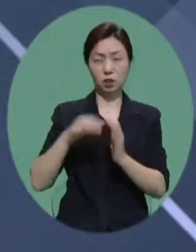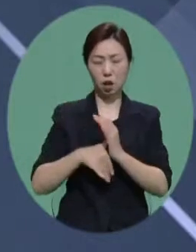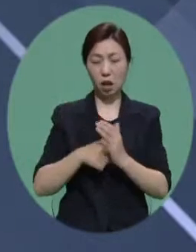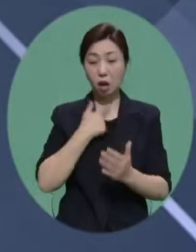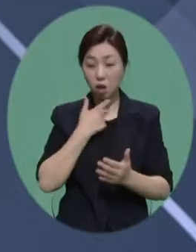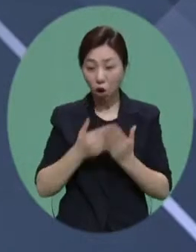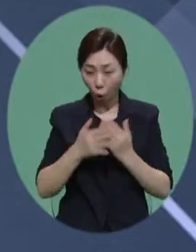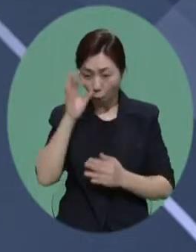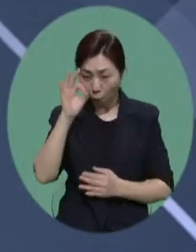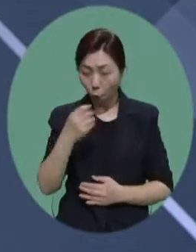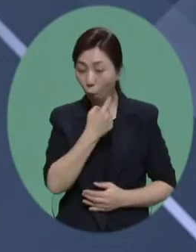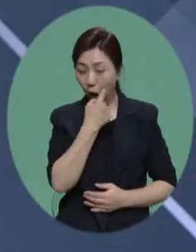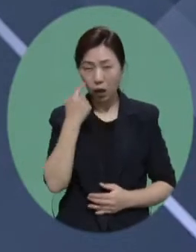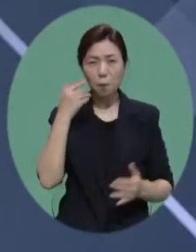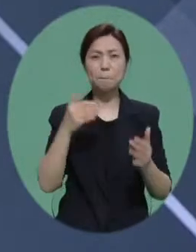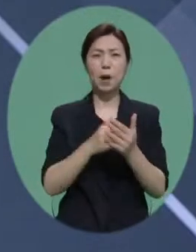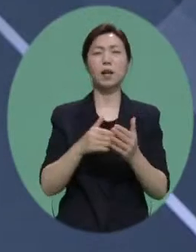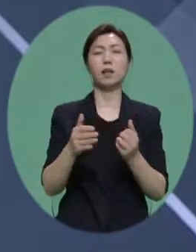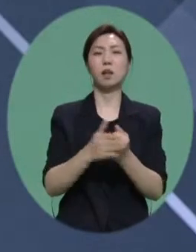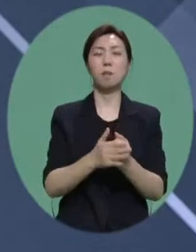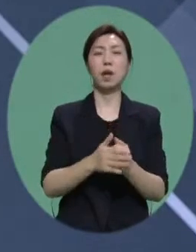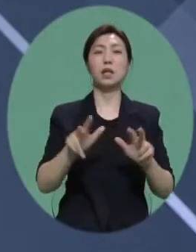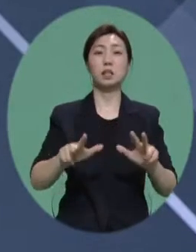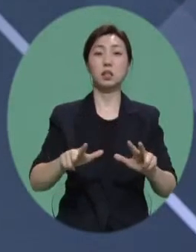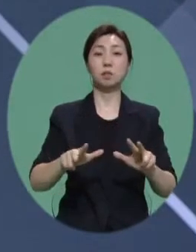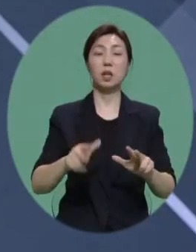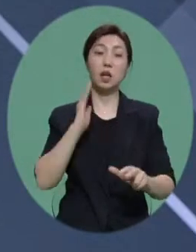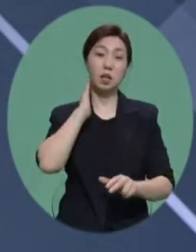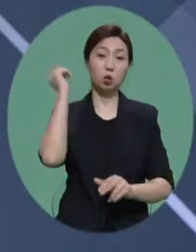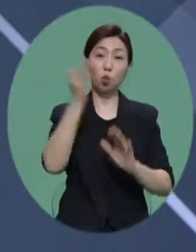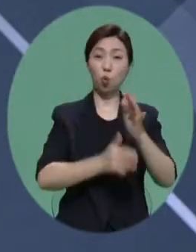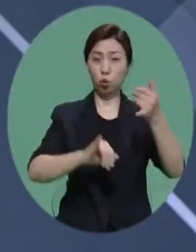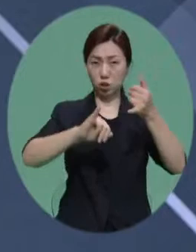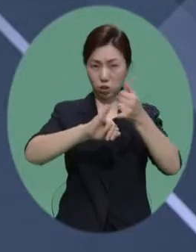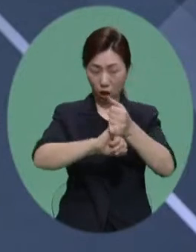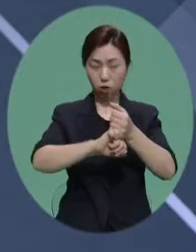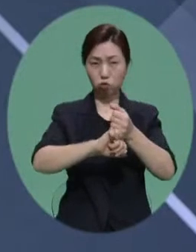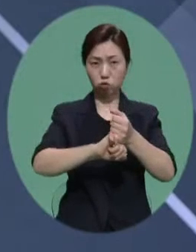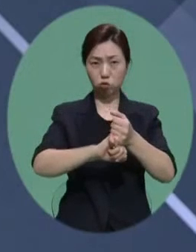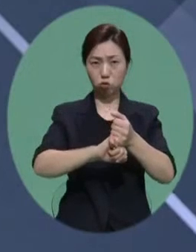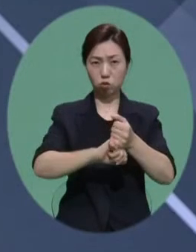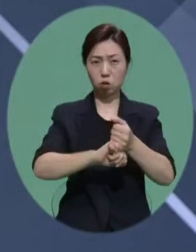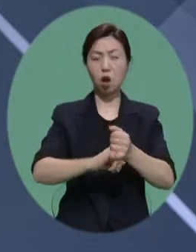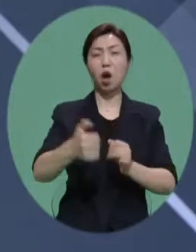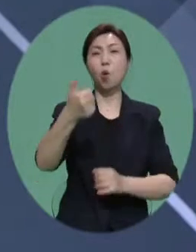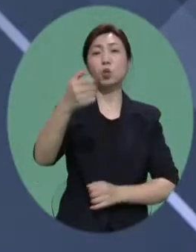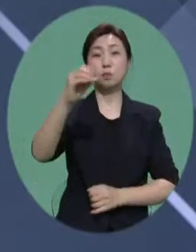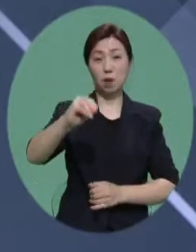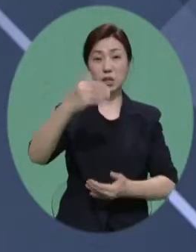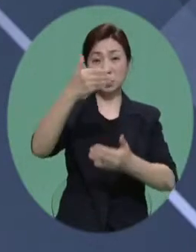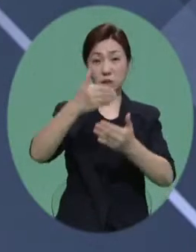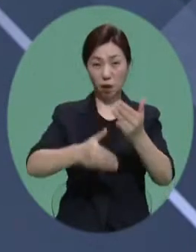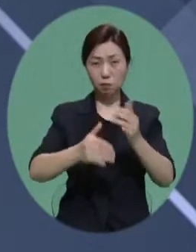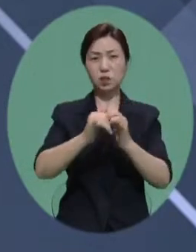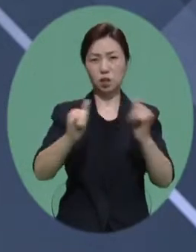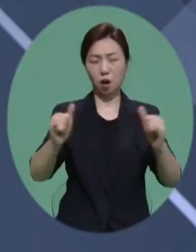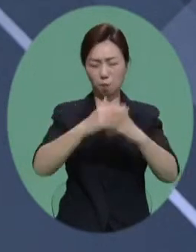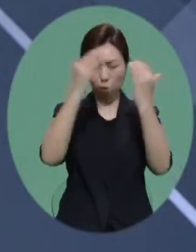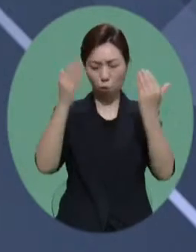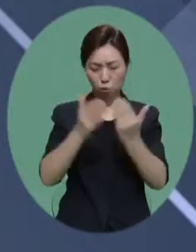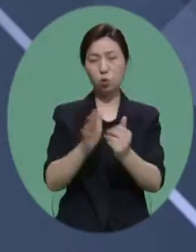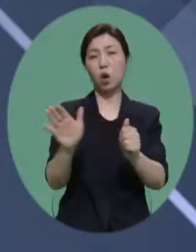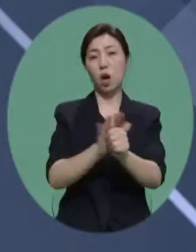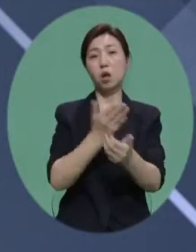완전 폐지 그래서 이 고통 받고 있는 50만명 분들께 혜택을 드리자 고 그렇게 공약을